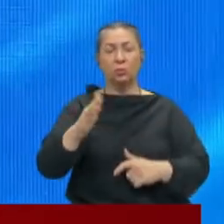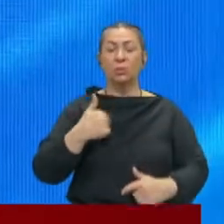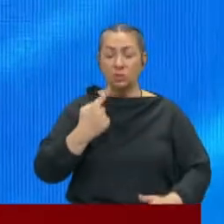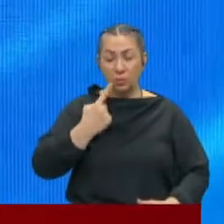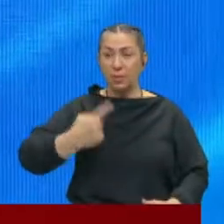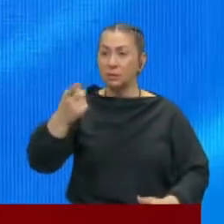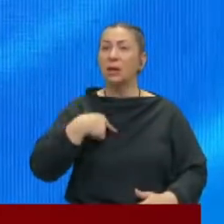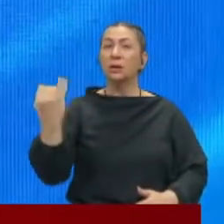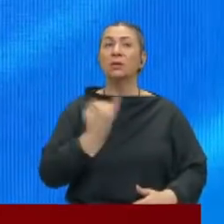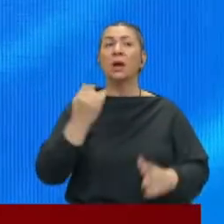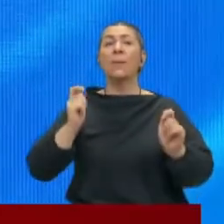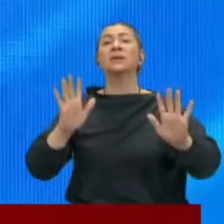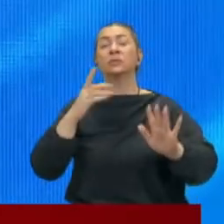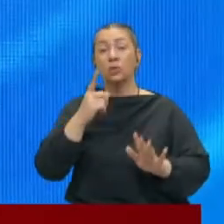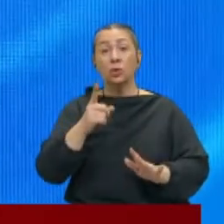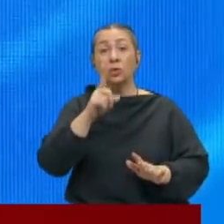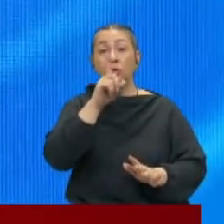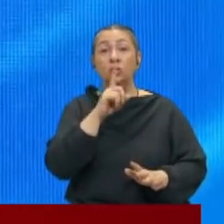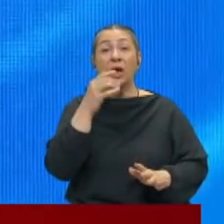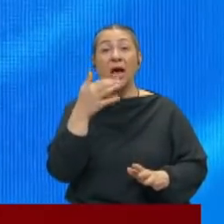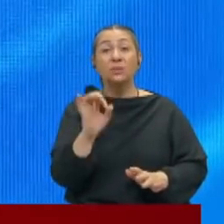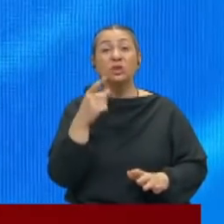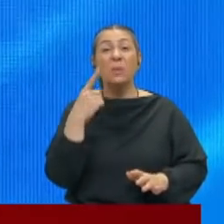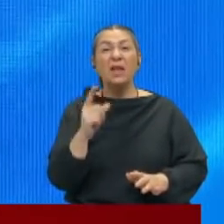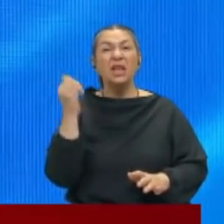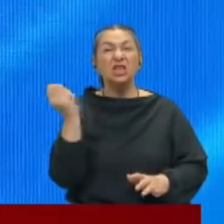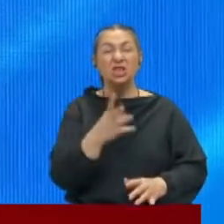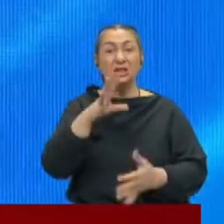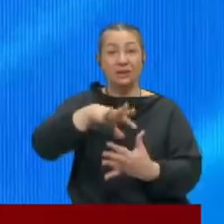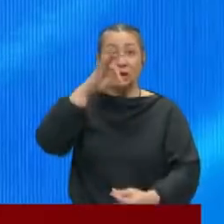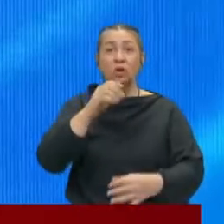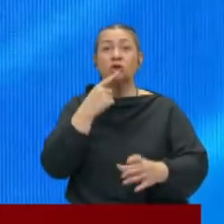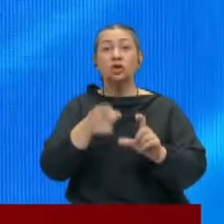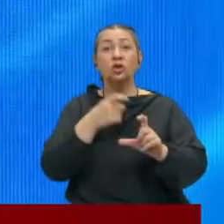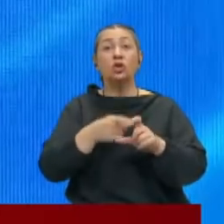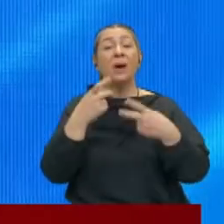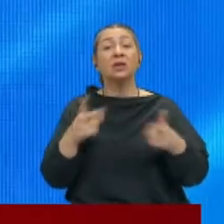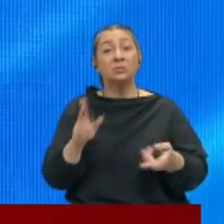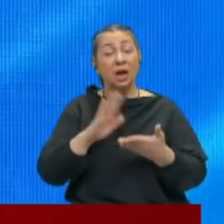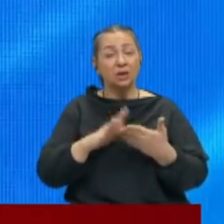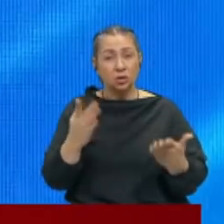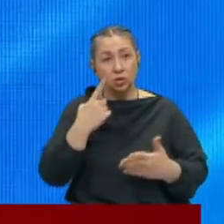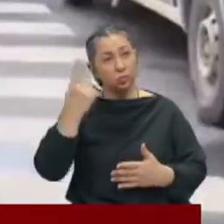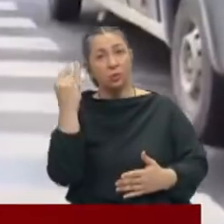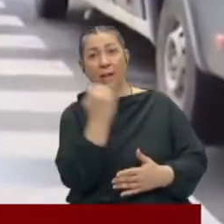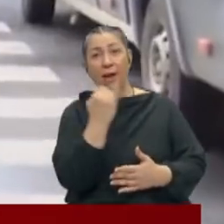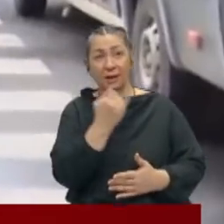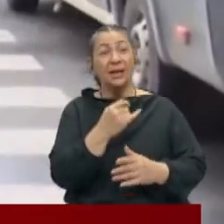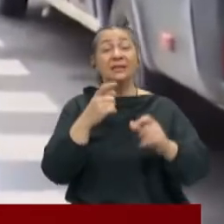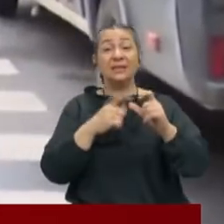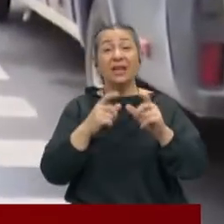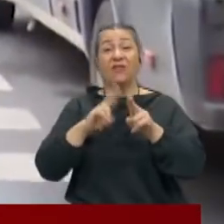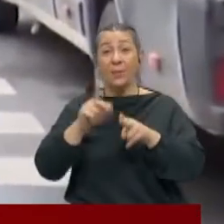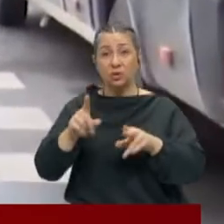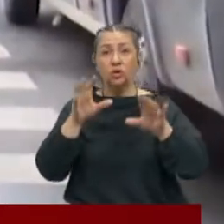ben Cumhurbaşkanıyım, bana böyle konuşamazsın diyor. 160 bin kişi hakkında soruşturma açılmış arkadaşlar Cumhurbaşkanı hakaretten. Sedef